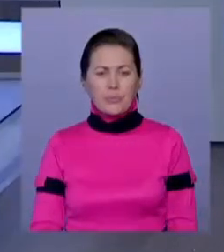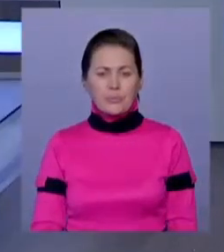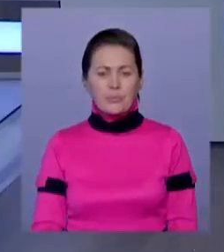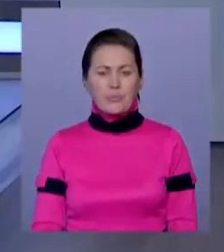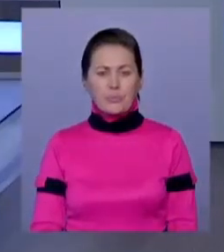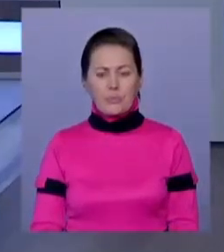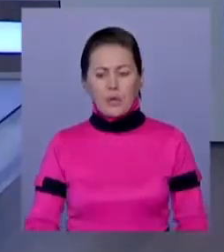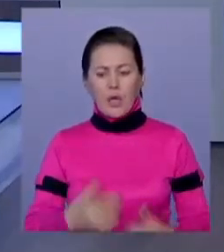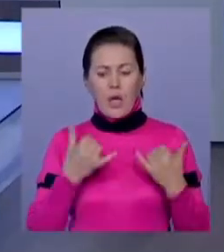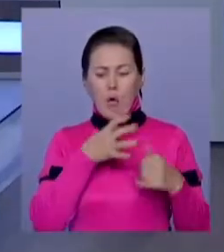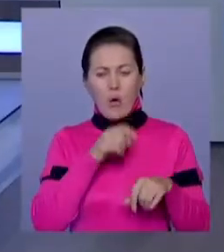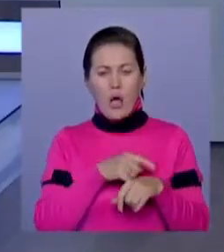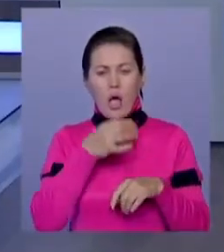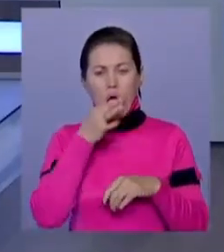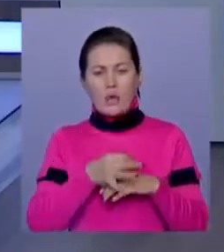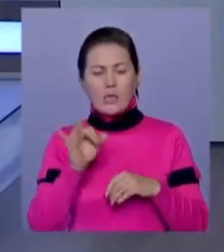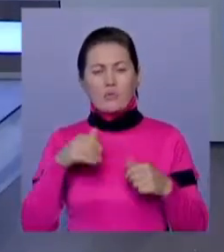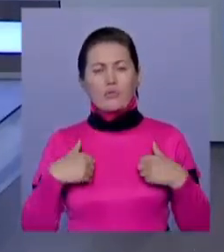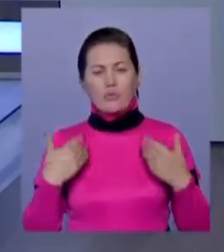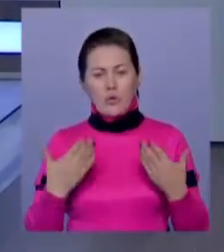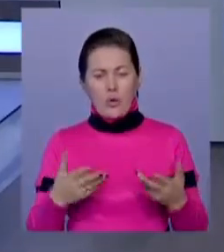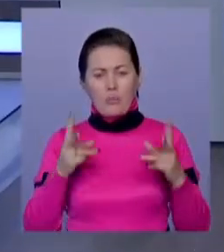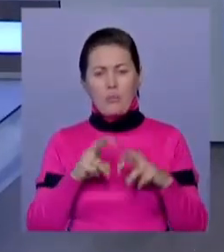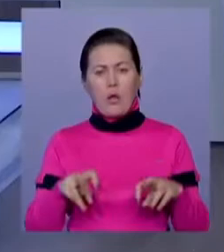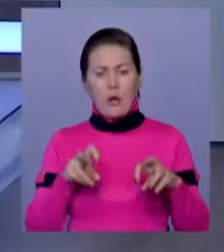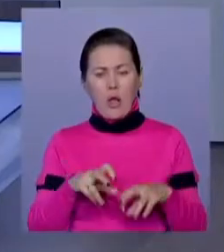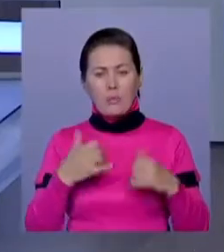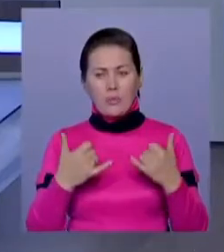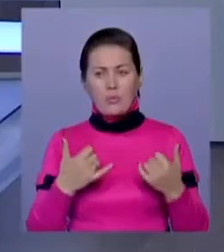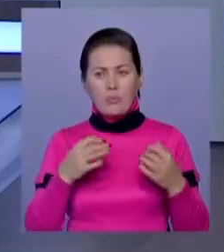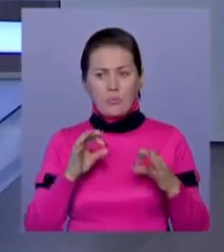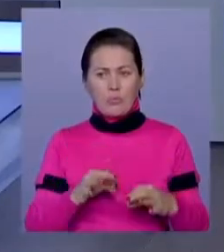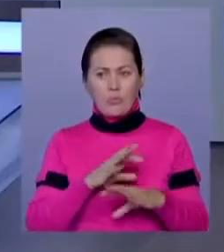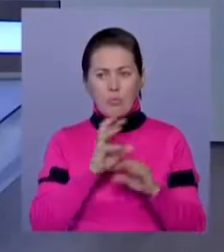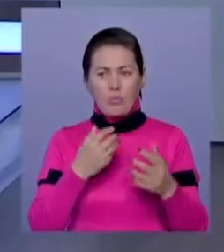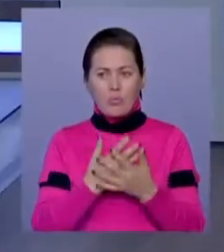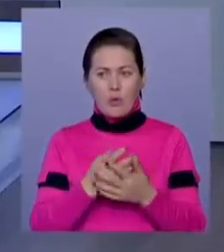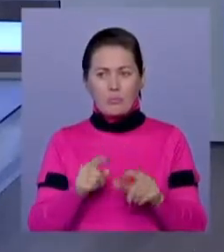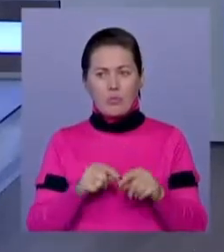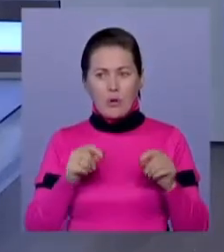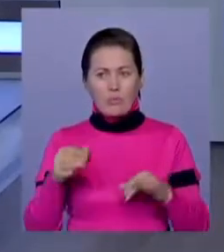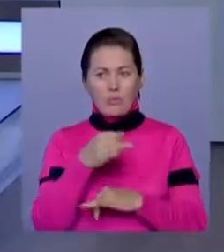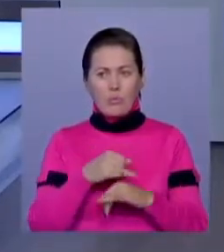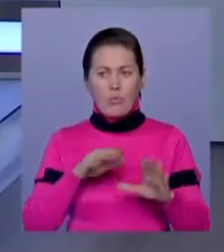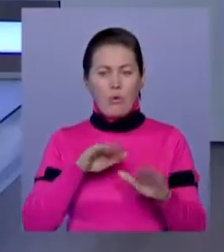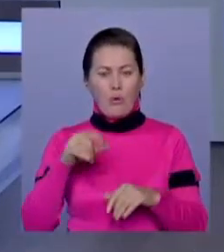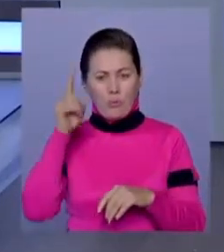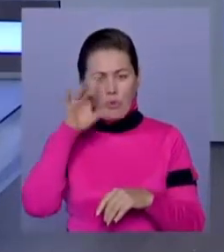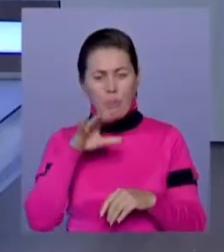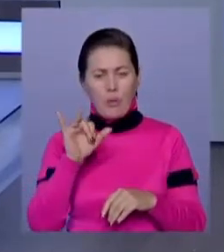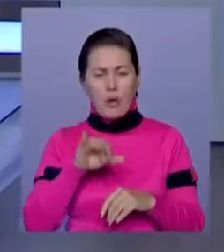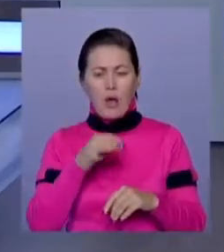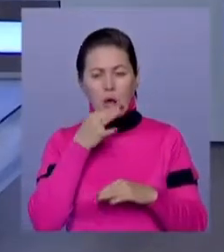Азамат, яғни қазір айтайық. Ұсыныс ретінде қаралып жатыр ғой, иә? Иә, дұрыс айтасың, барлығы қоғамның ашық талқысынан кейін белгілі болады.